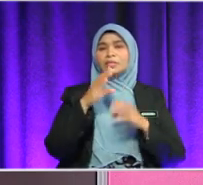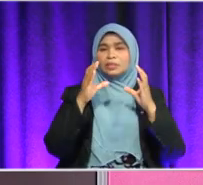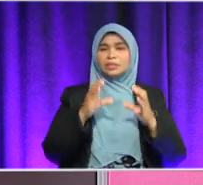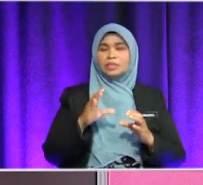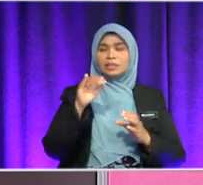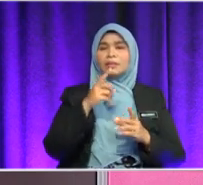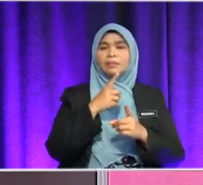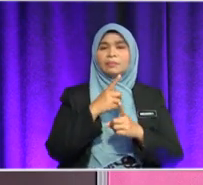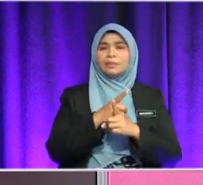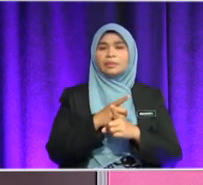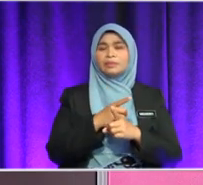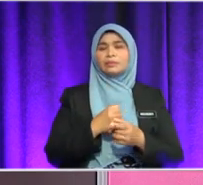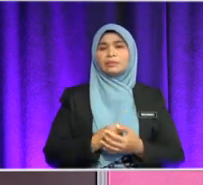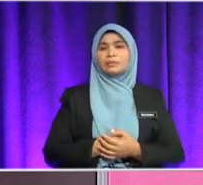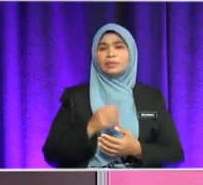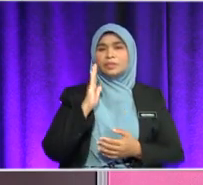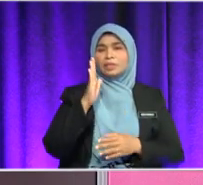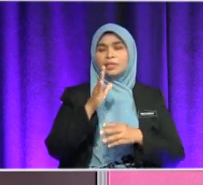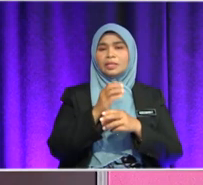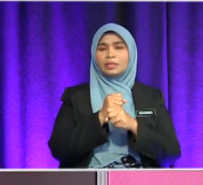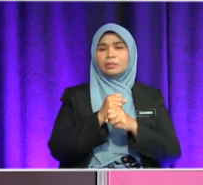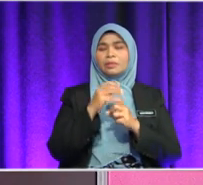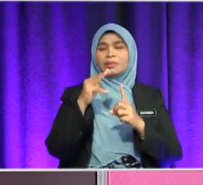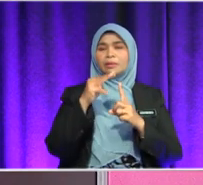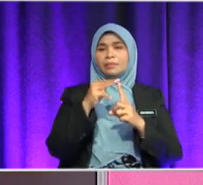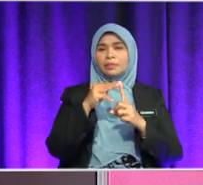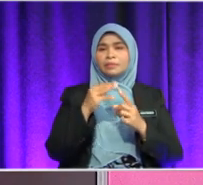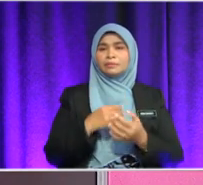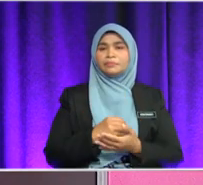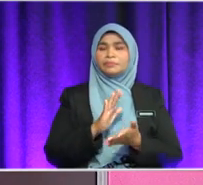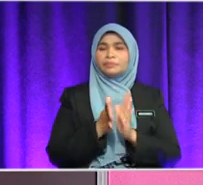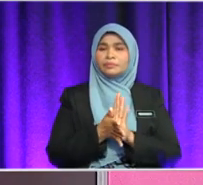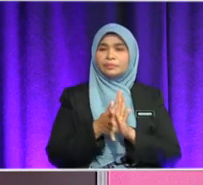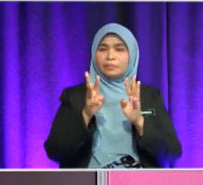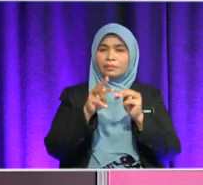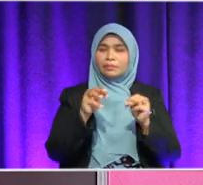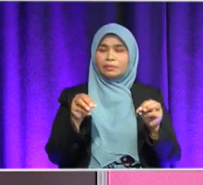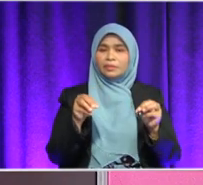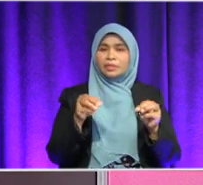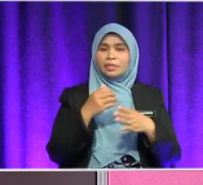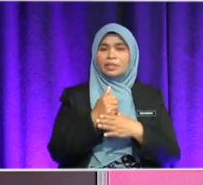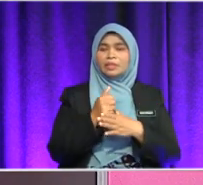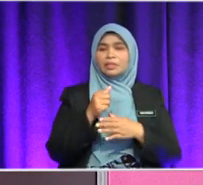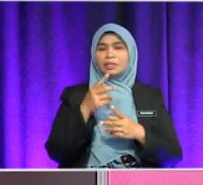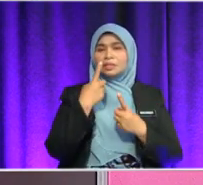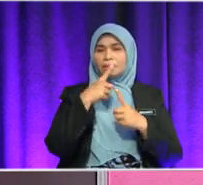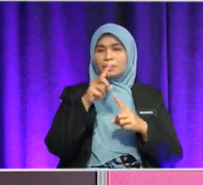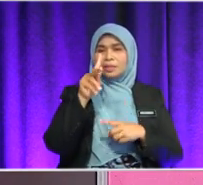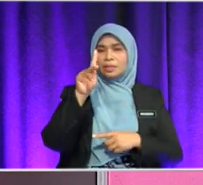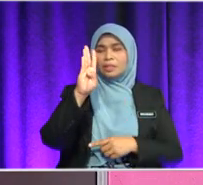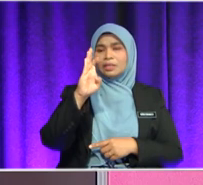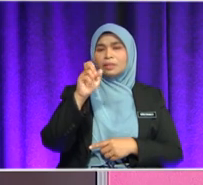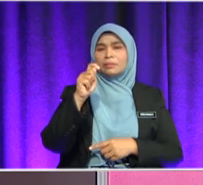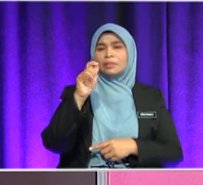mereka penuh jadi murid-murid yang di luar sana saya enggak Jelaskan antara jawaban keyboard yang cantik